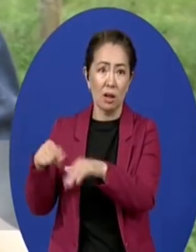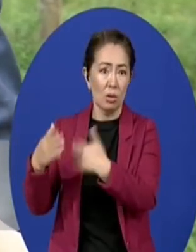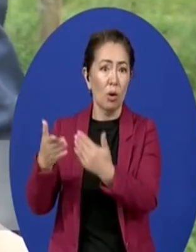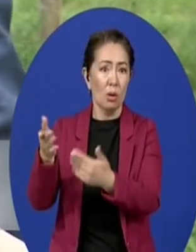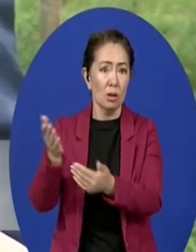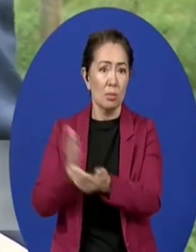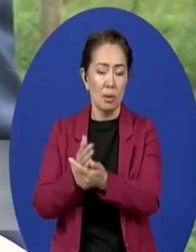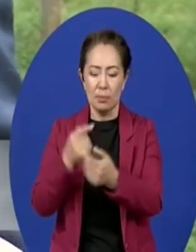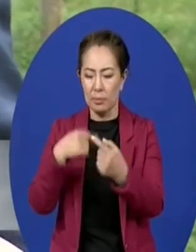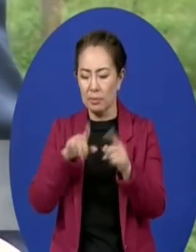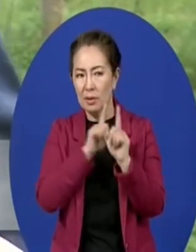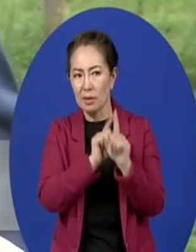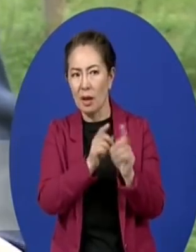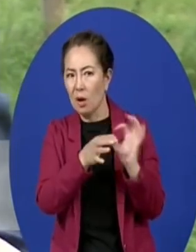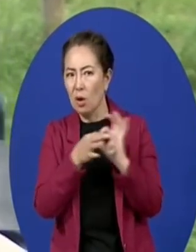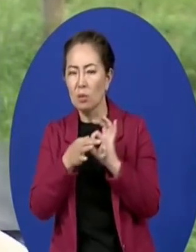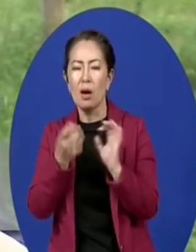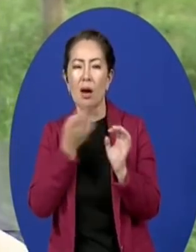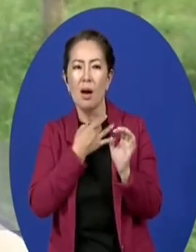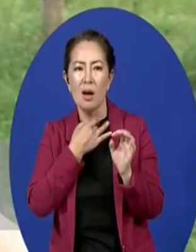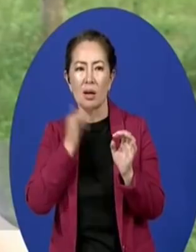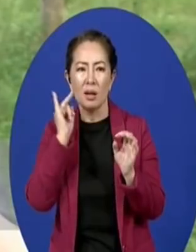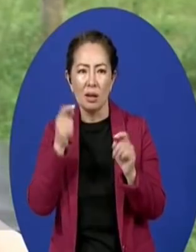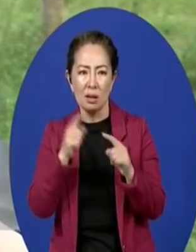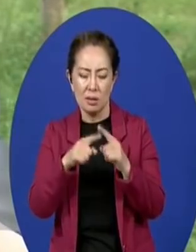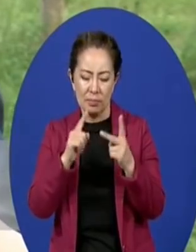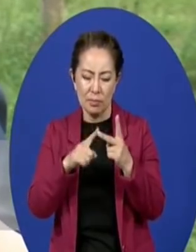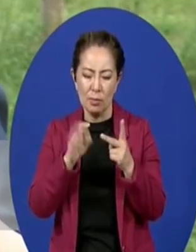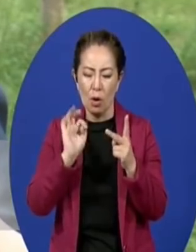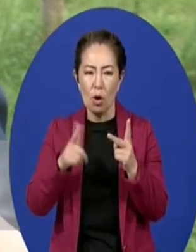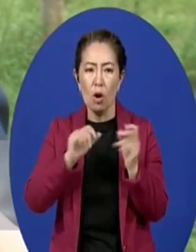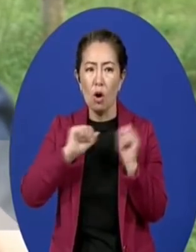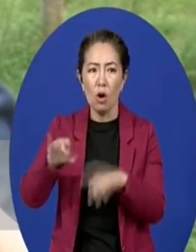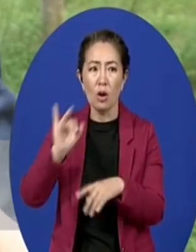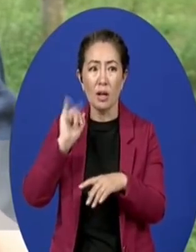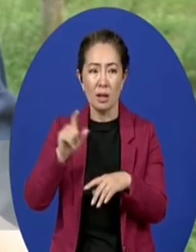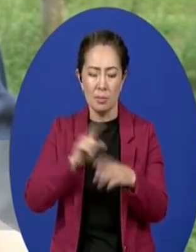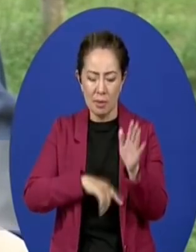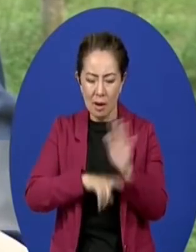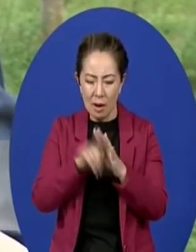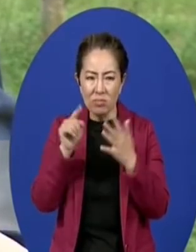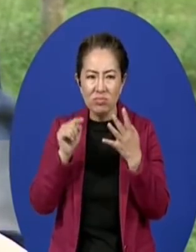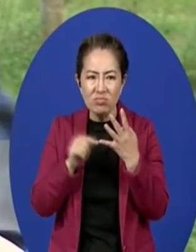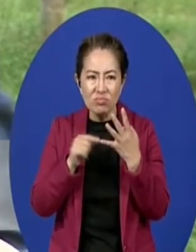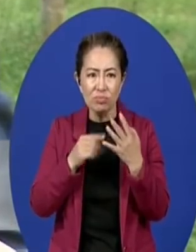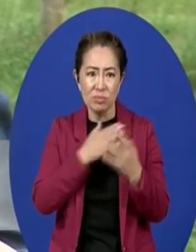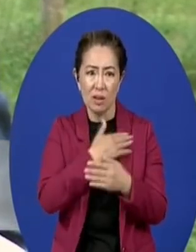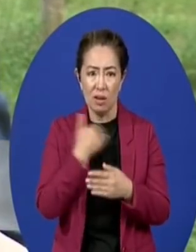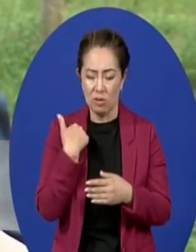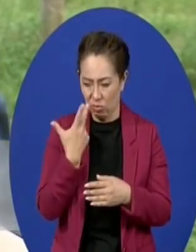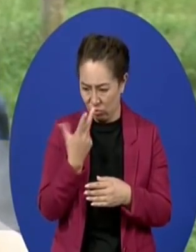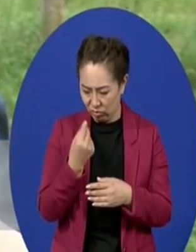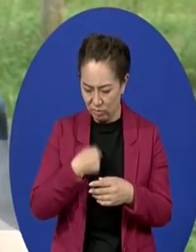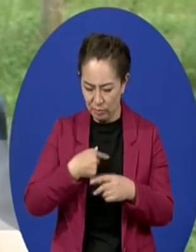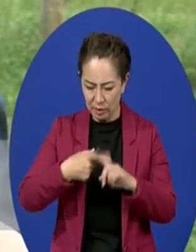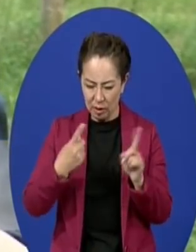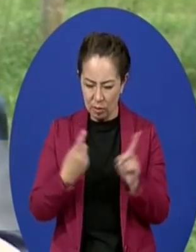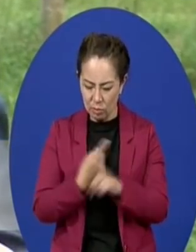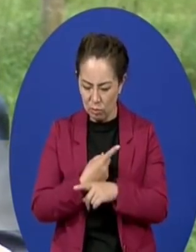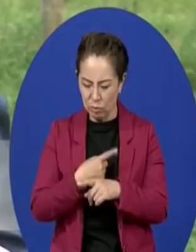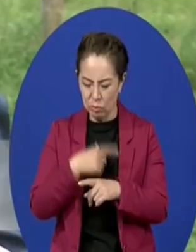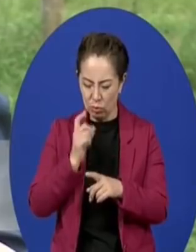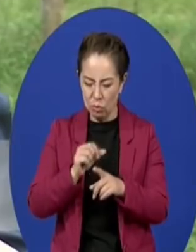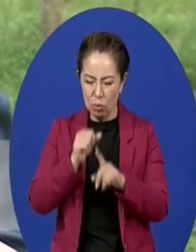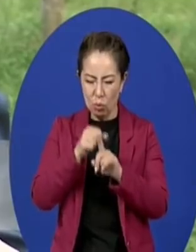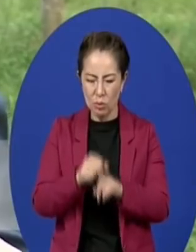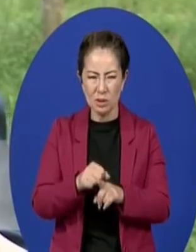шалгагдчихэв. Мөн одоо энийг дагаад архитал ихслээ. Хог шороо ихслээ. Би өөрөө анхан шатны даргын хувьд дээрээс нь гинтрээс урсан сэргийлэх, хүчрэлээс урсан